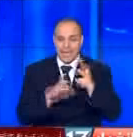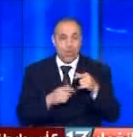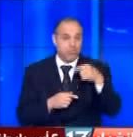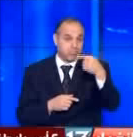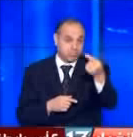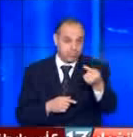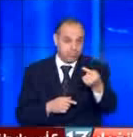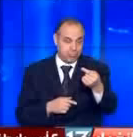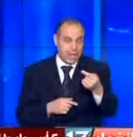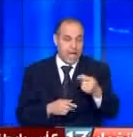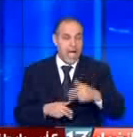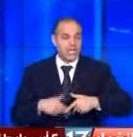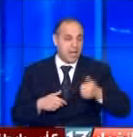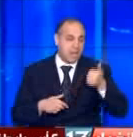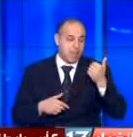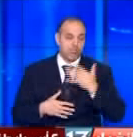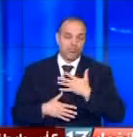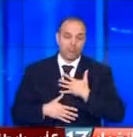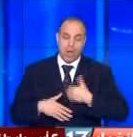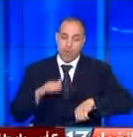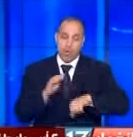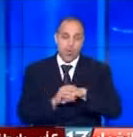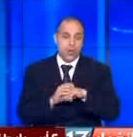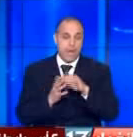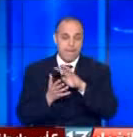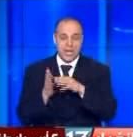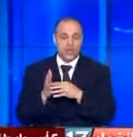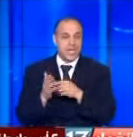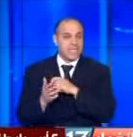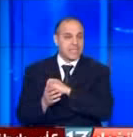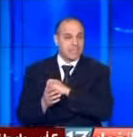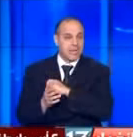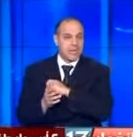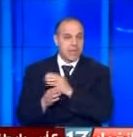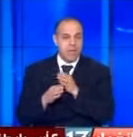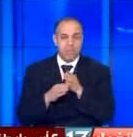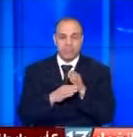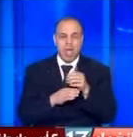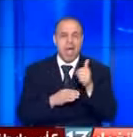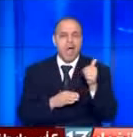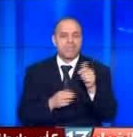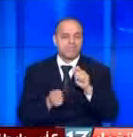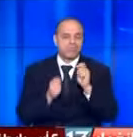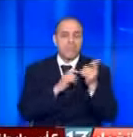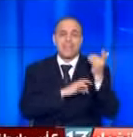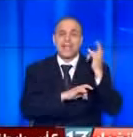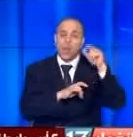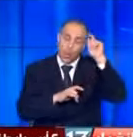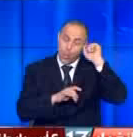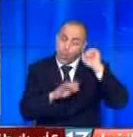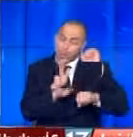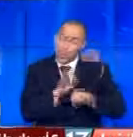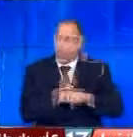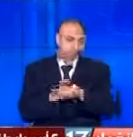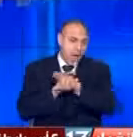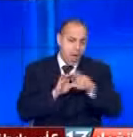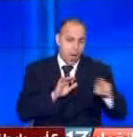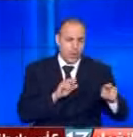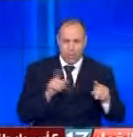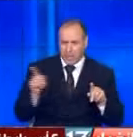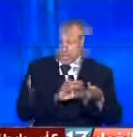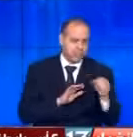ويحرز هدفين في غضون أربع دقائق، ويكتسح النادي الباريسي بستة أهداف مقابل هدف يتيم لإيدينسون كافاني. برشلونة